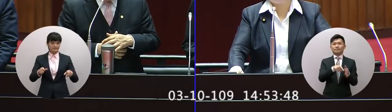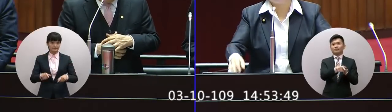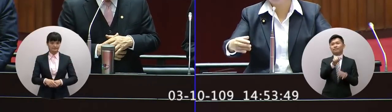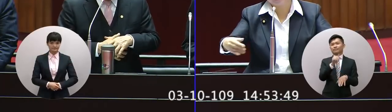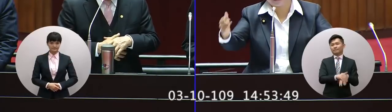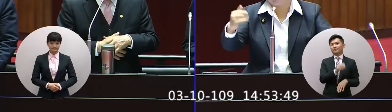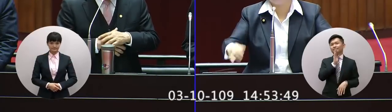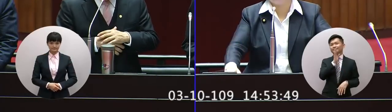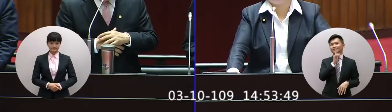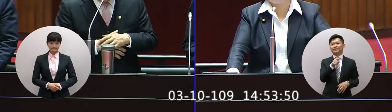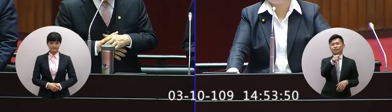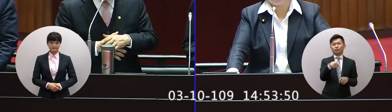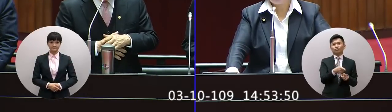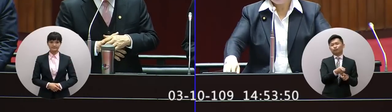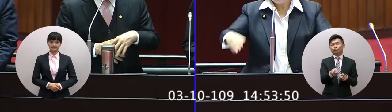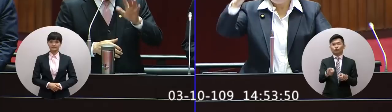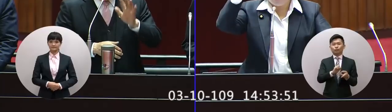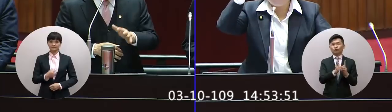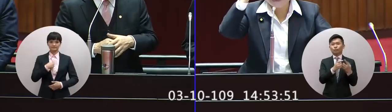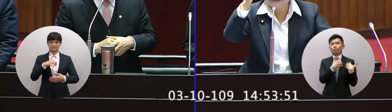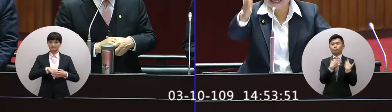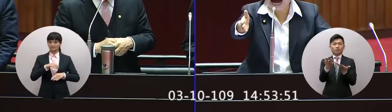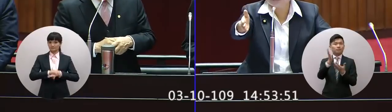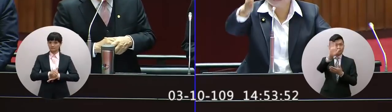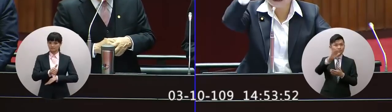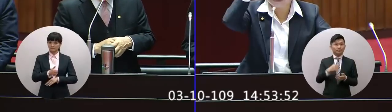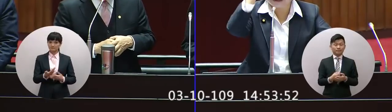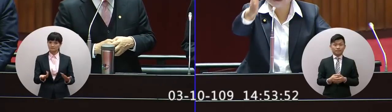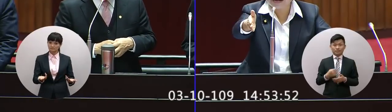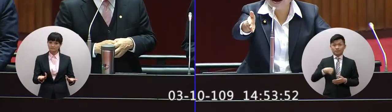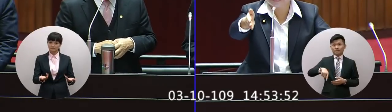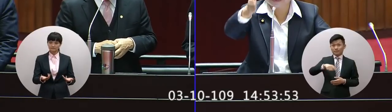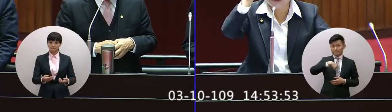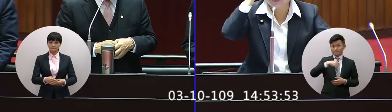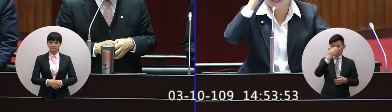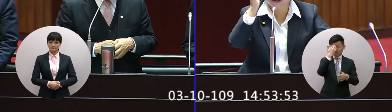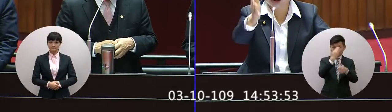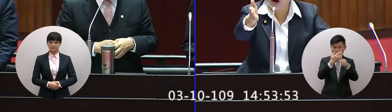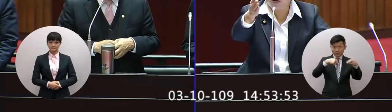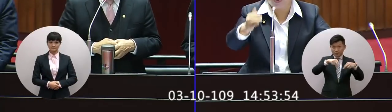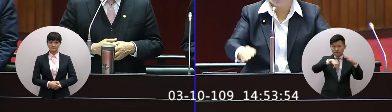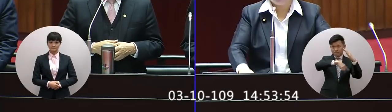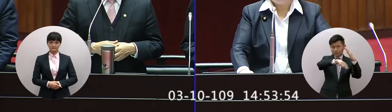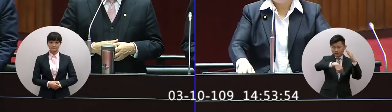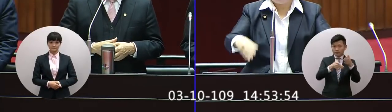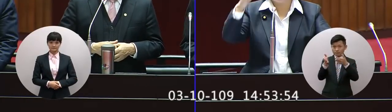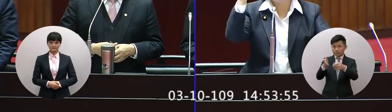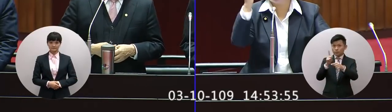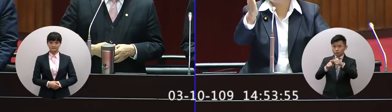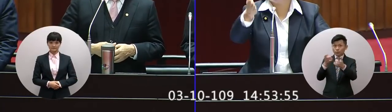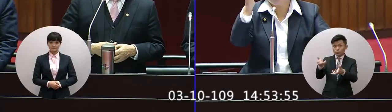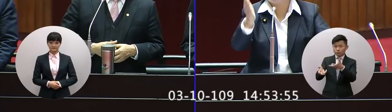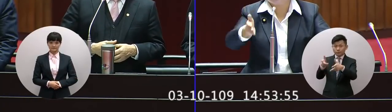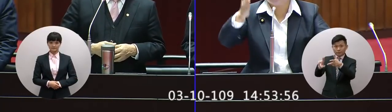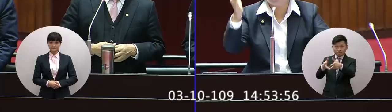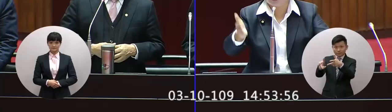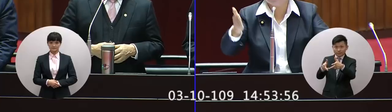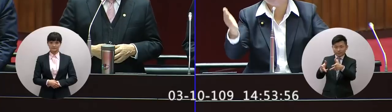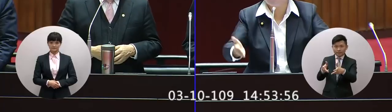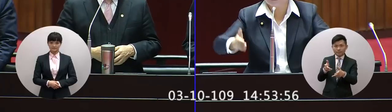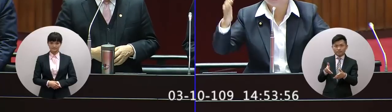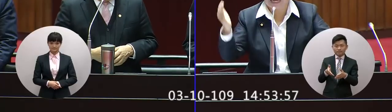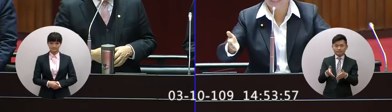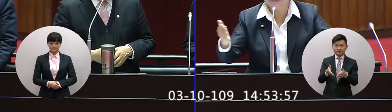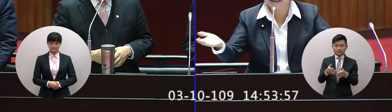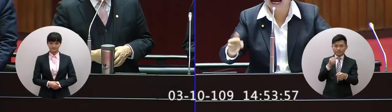啦，你卖个谁啊兵啊去啦？ 我来。 我们是要请行政院针对于中火来做这样的一个